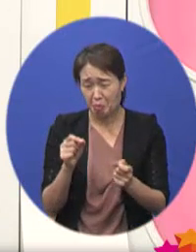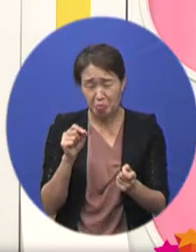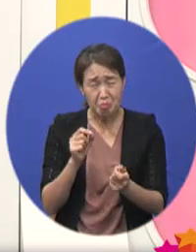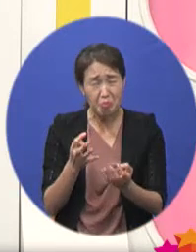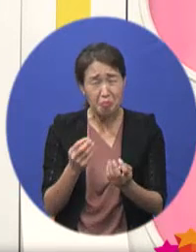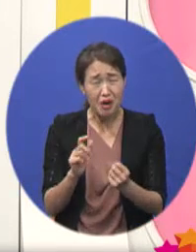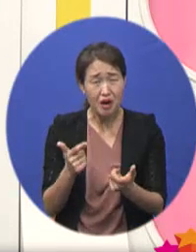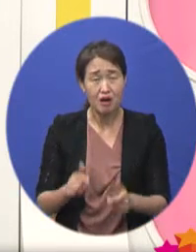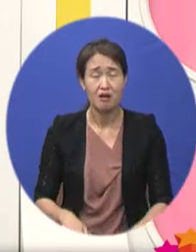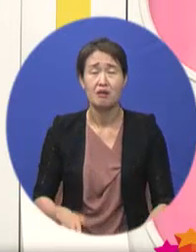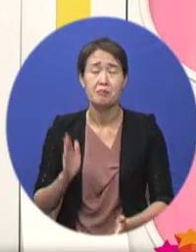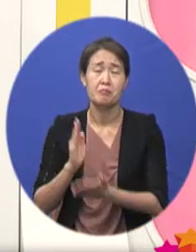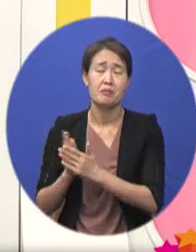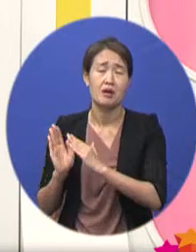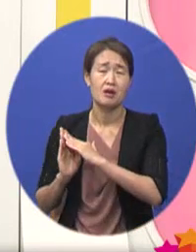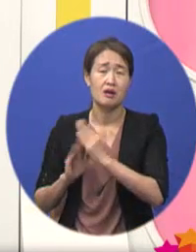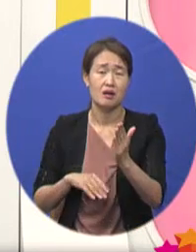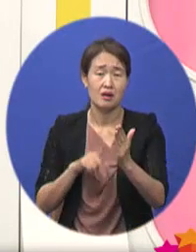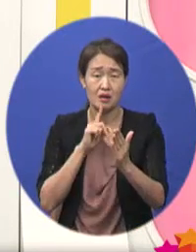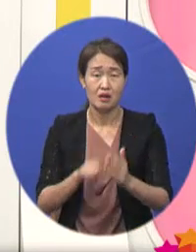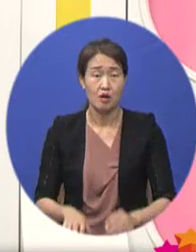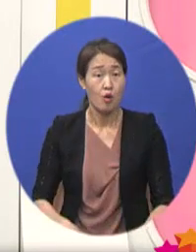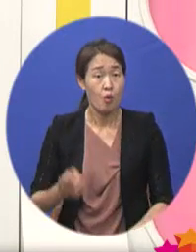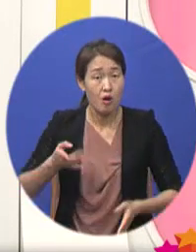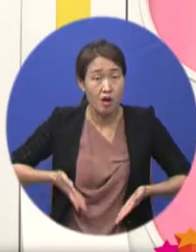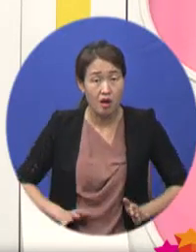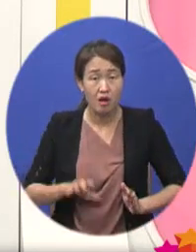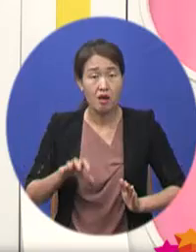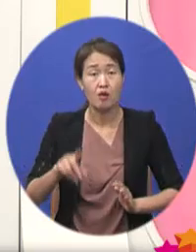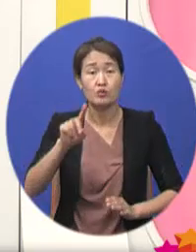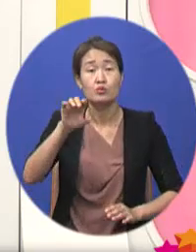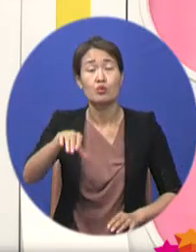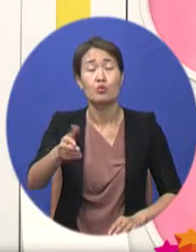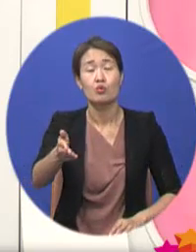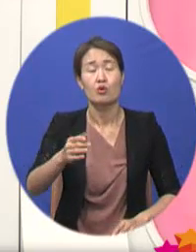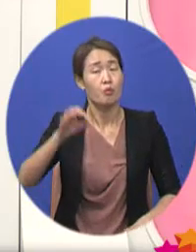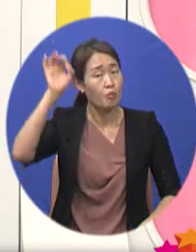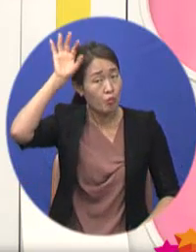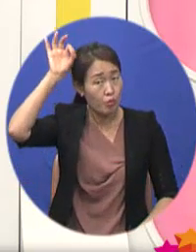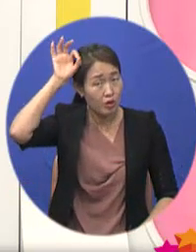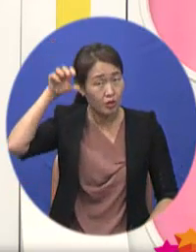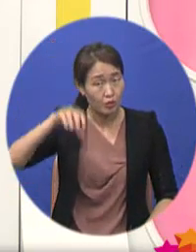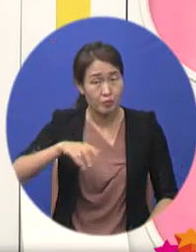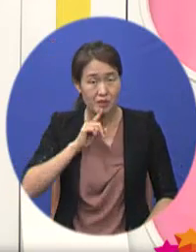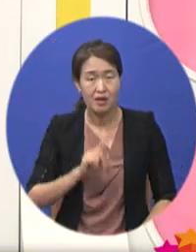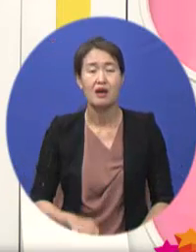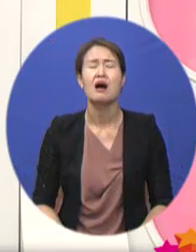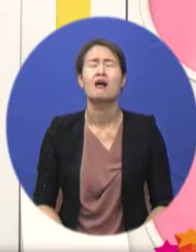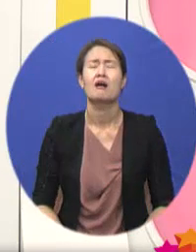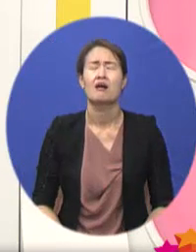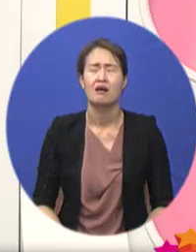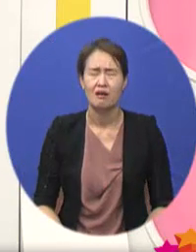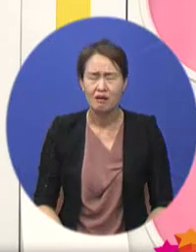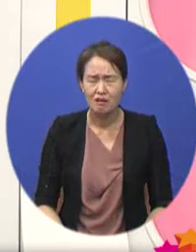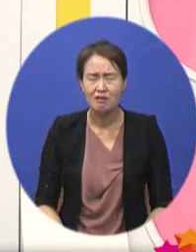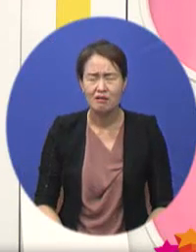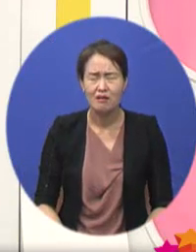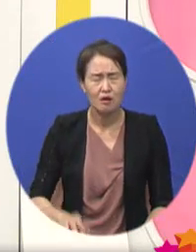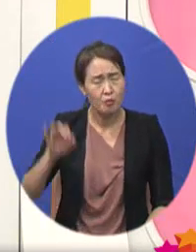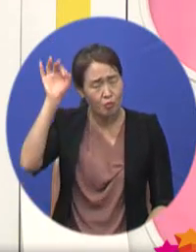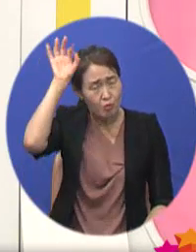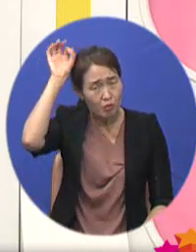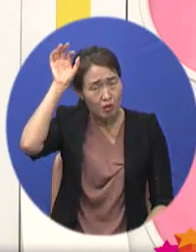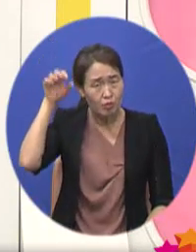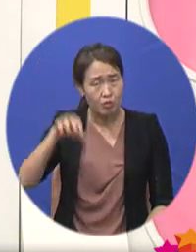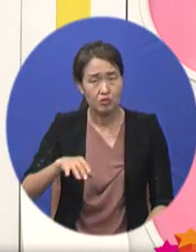되셨네요. 예, 예, 이사 왔어요. 이사 왔어요. 아, 그럼 원래 고향이 어디신데요? 원래 포항에 살다 왔습니다. 포항에 아, 포항에서.